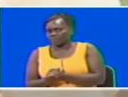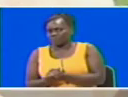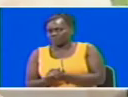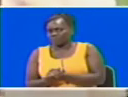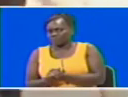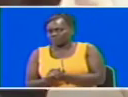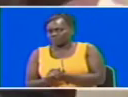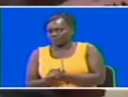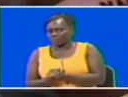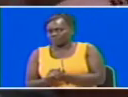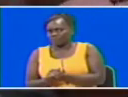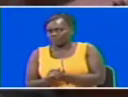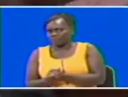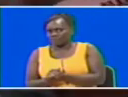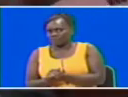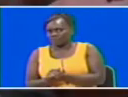ngose.